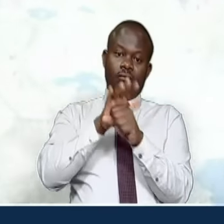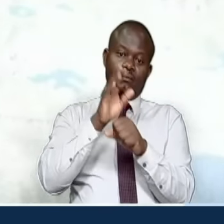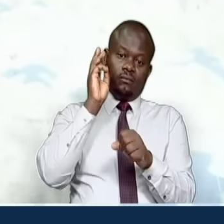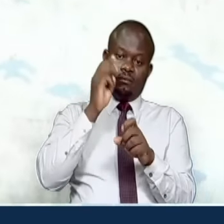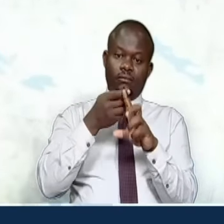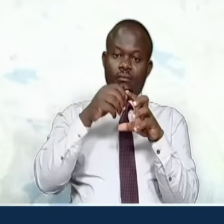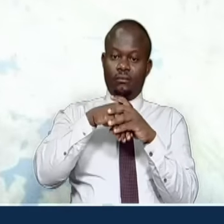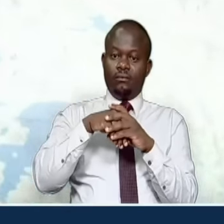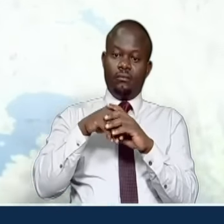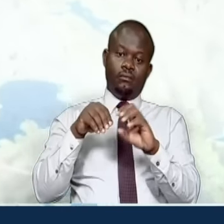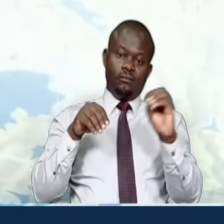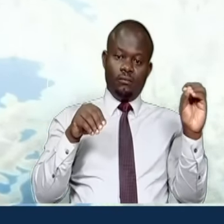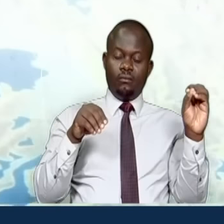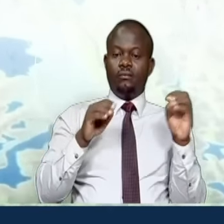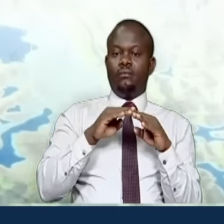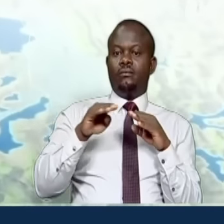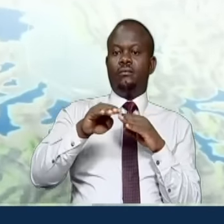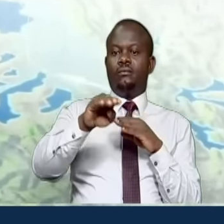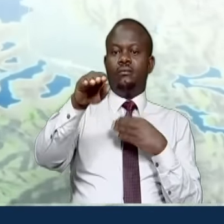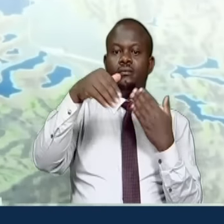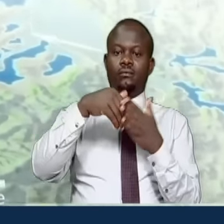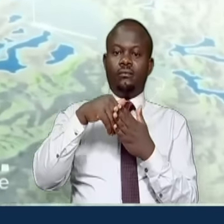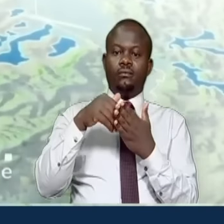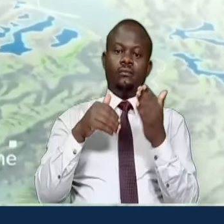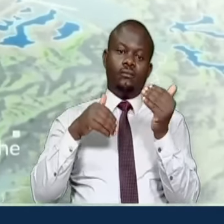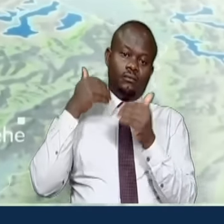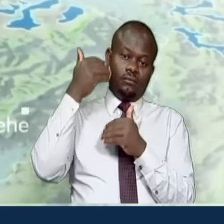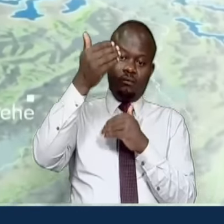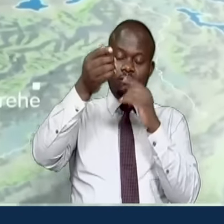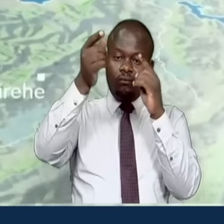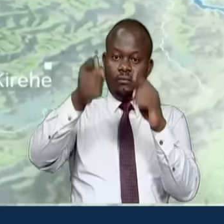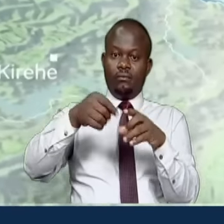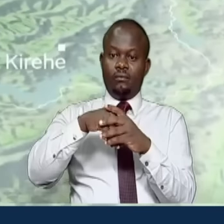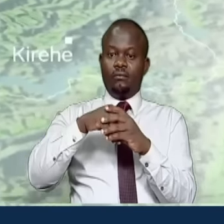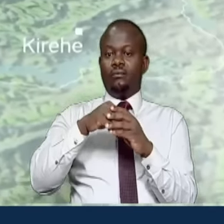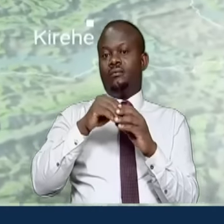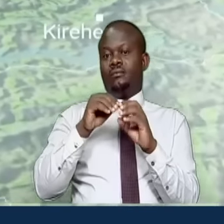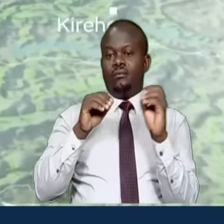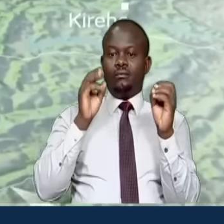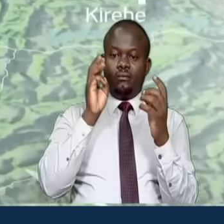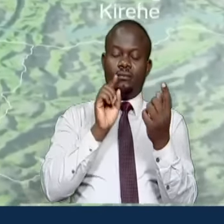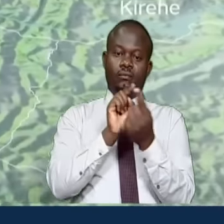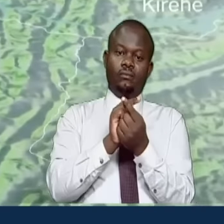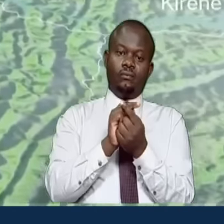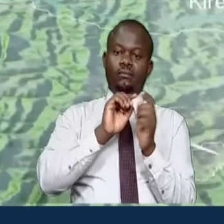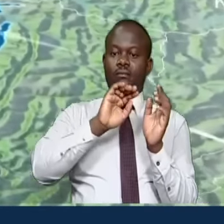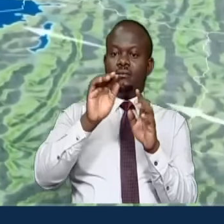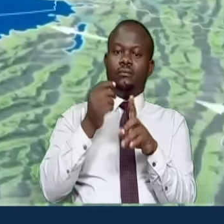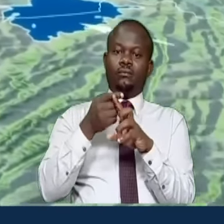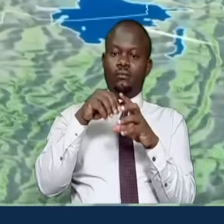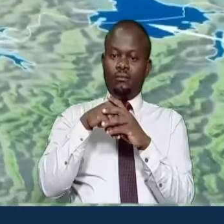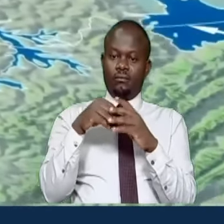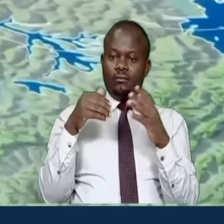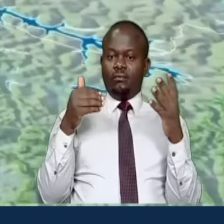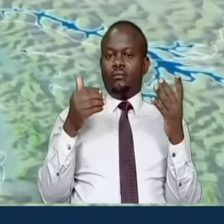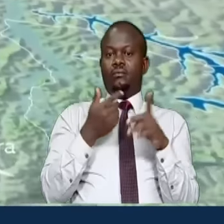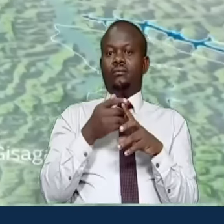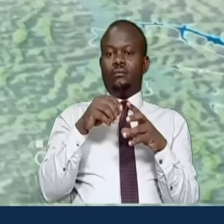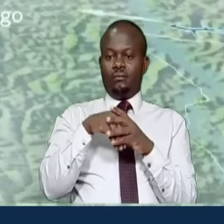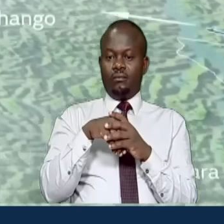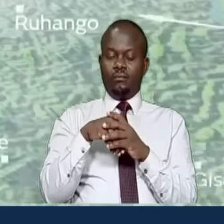bice by'iburasirazuba ugana mu bice by'iburengerazuba. Nugera mu burengerazuba uzahura n'umuyaga uzaba uturuka